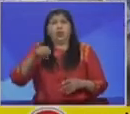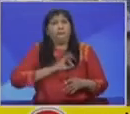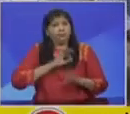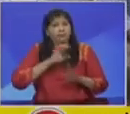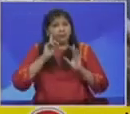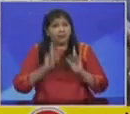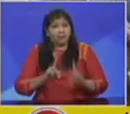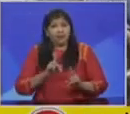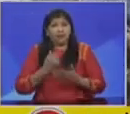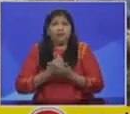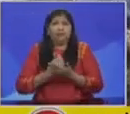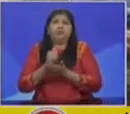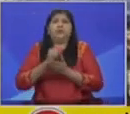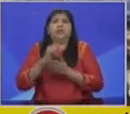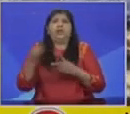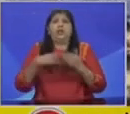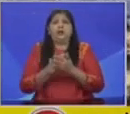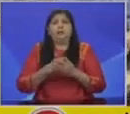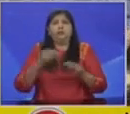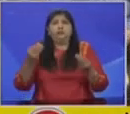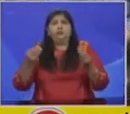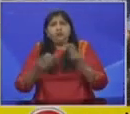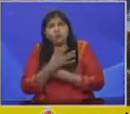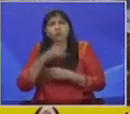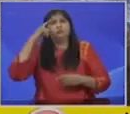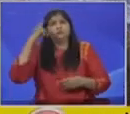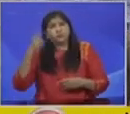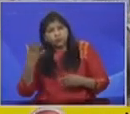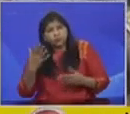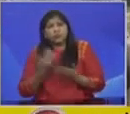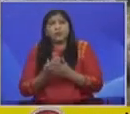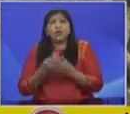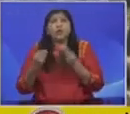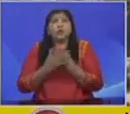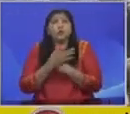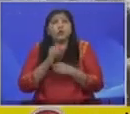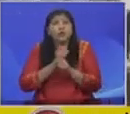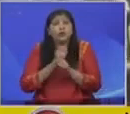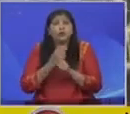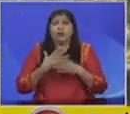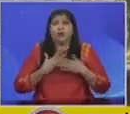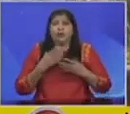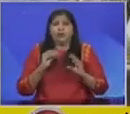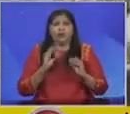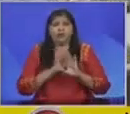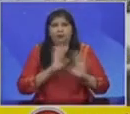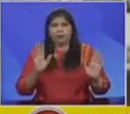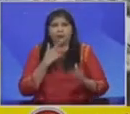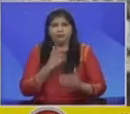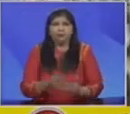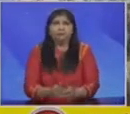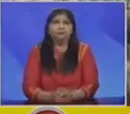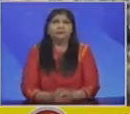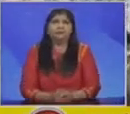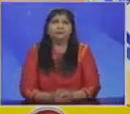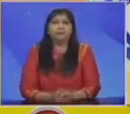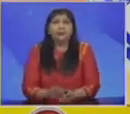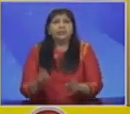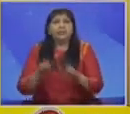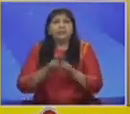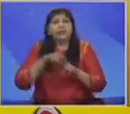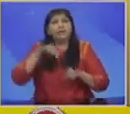आपको कभी भी नया सोचने, नया करने में संकोच नहीं करना चाहिए। इसी